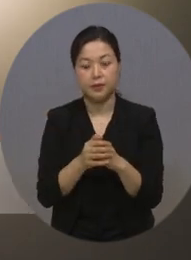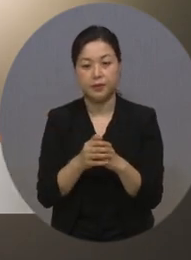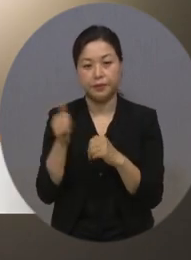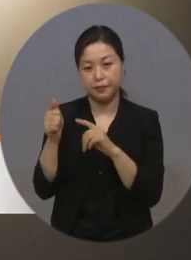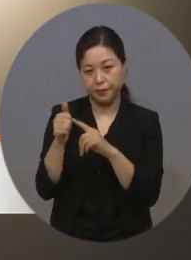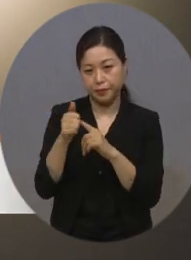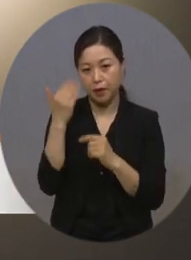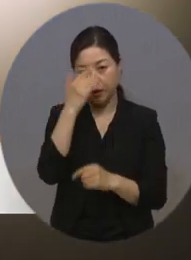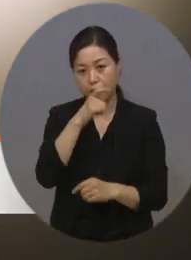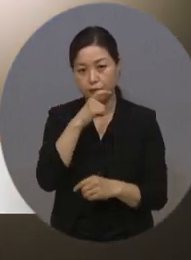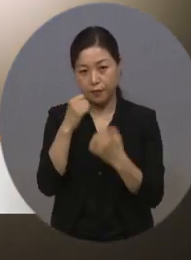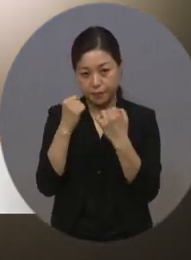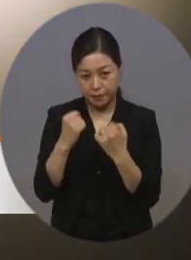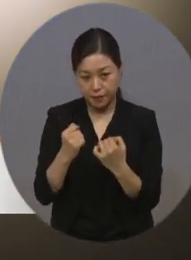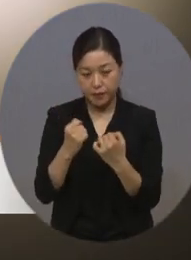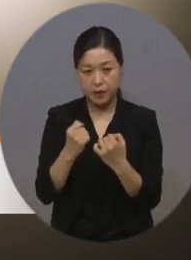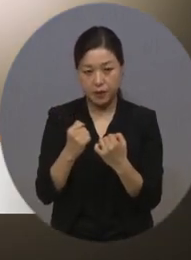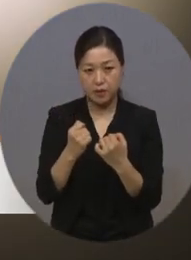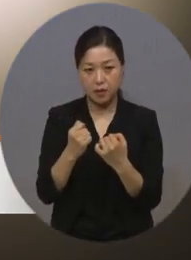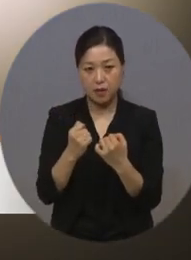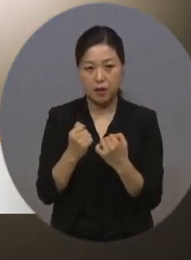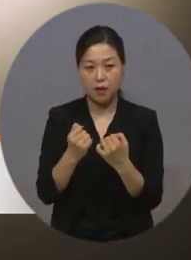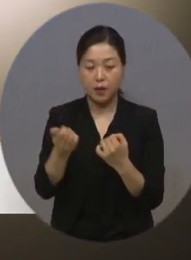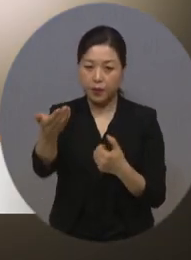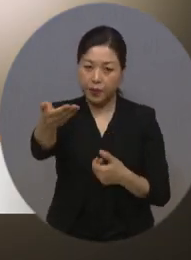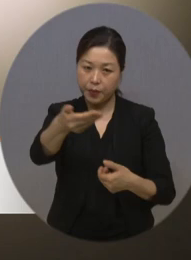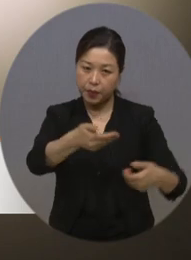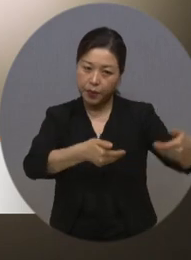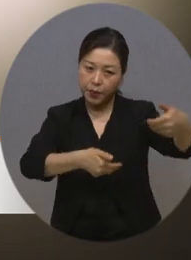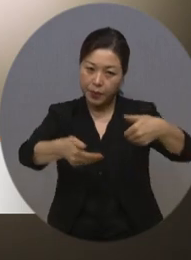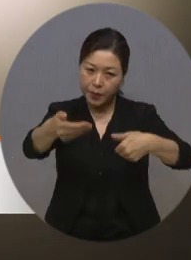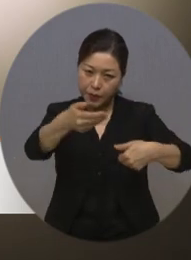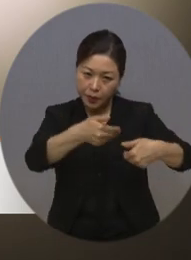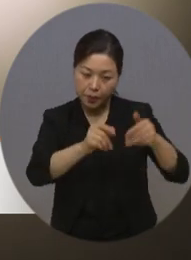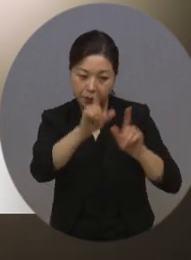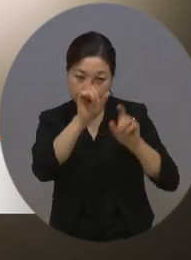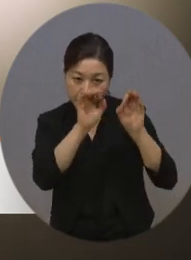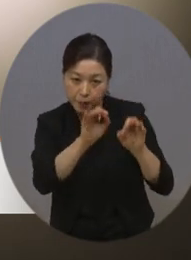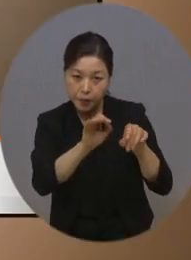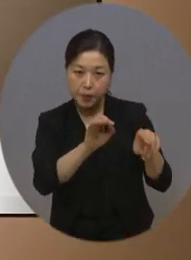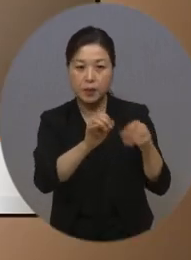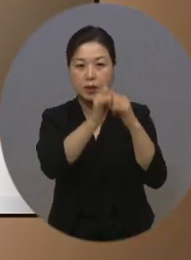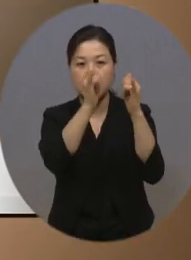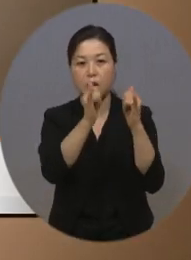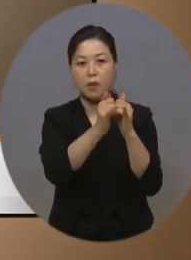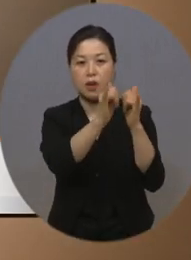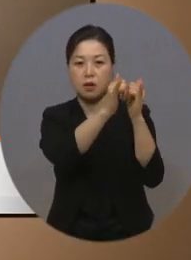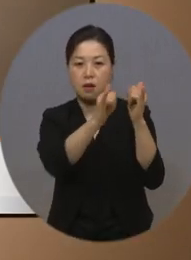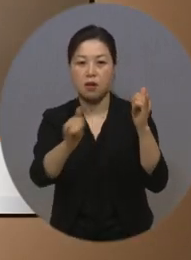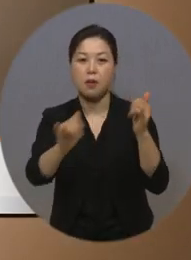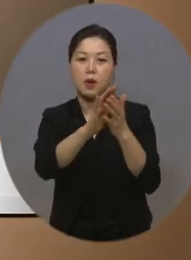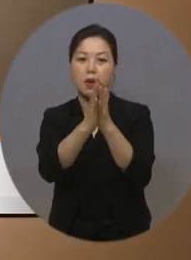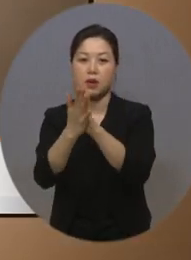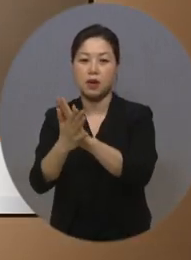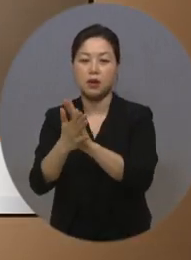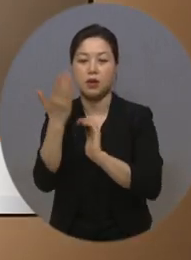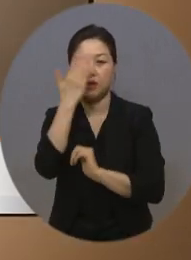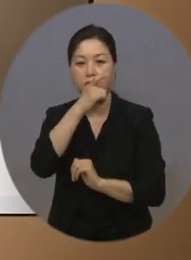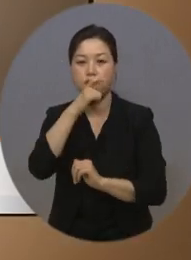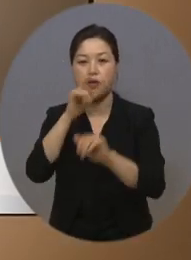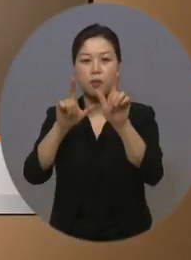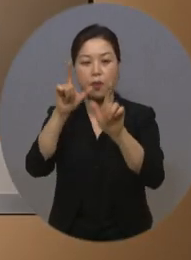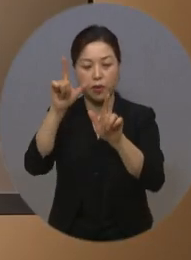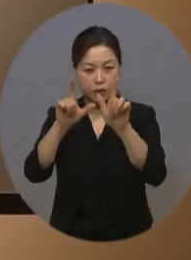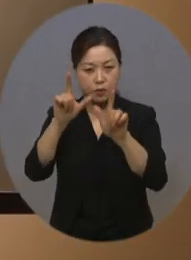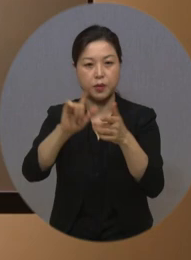머물며 여수항의 정박한 선박들을 통해 사회적, 역사적, 문화적으로 급변하는 여수의 모습을